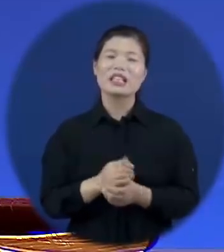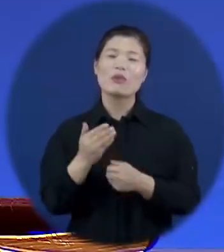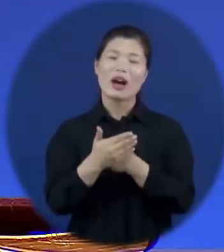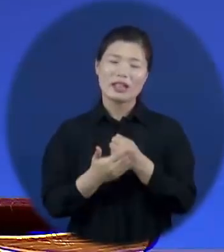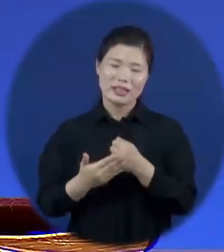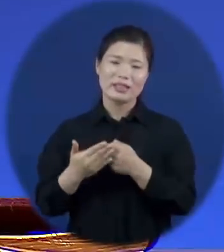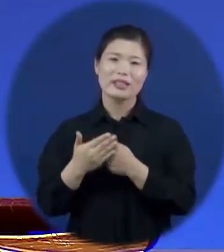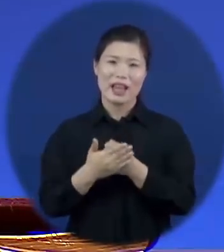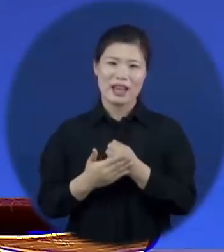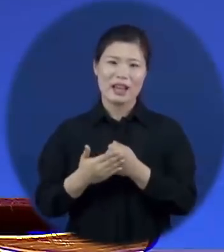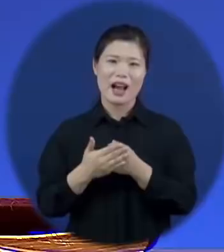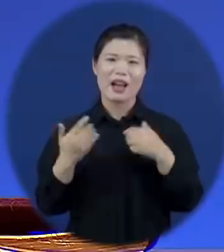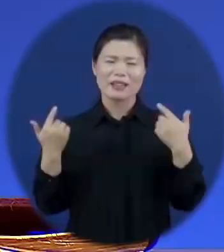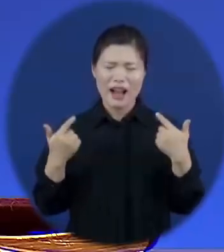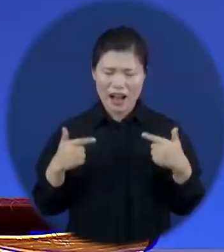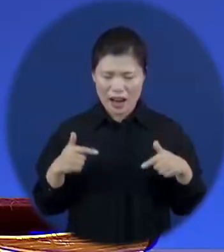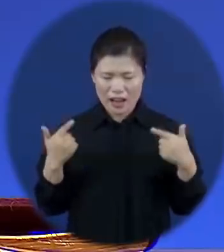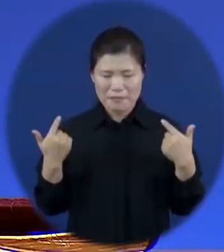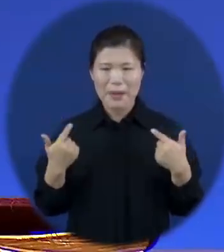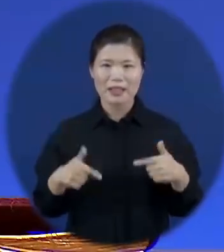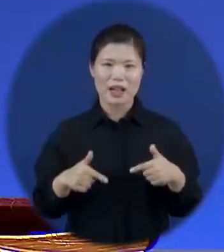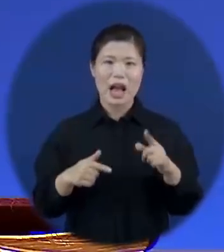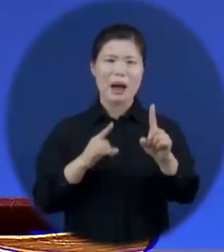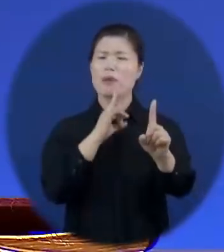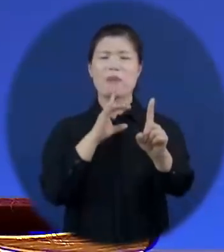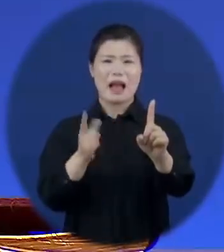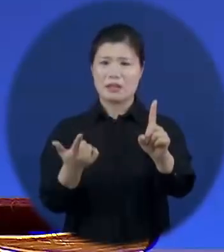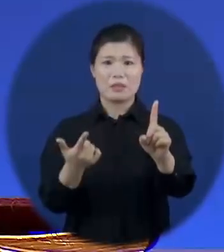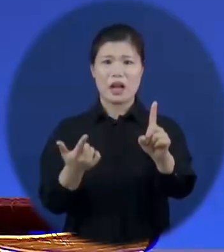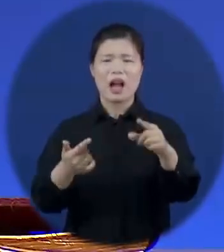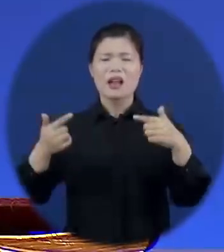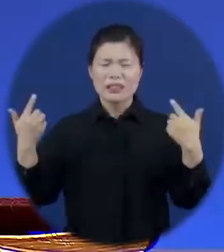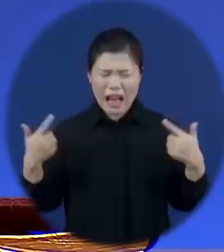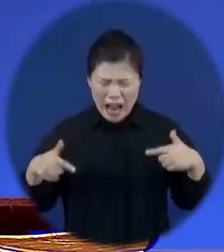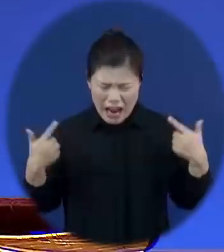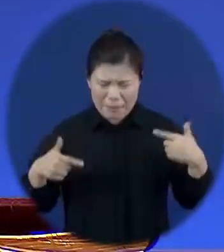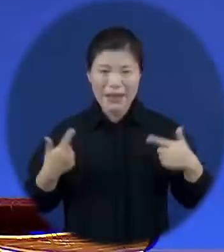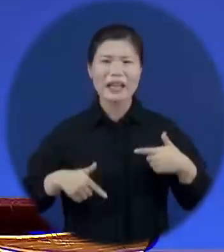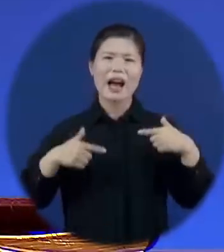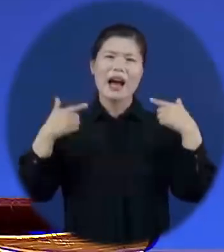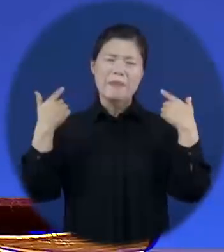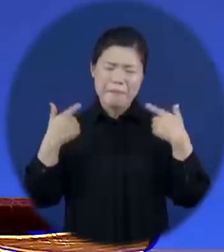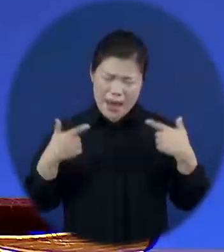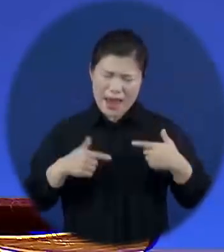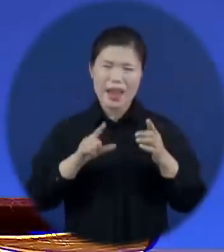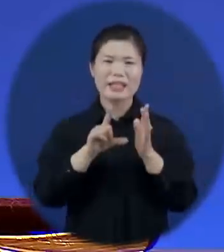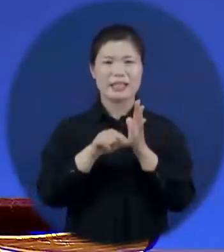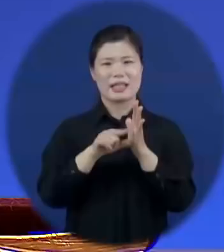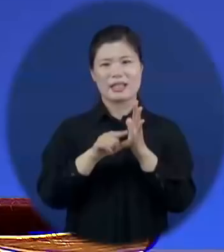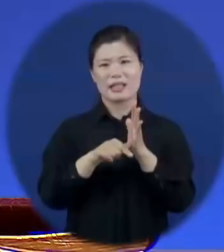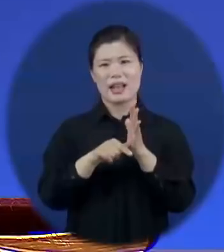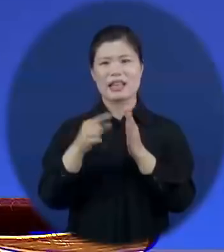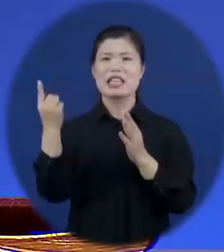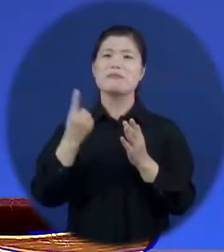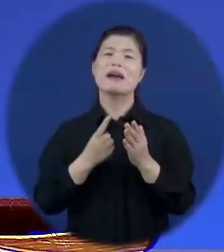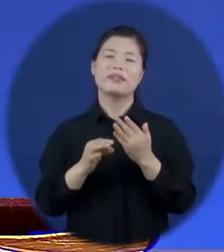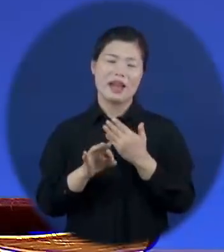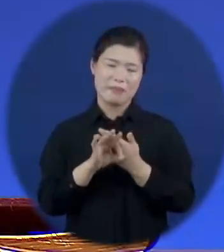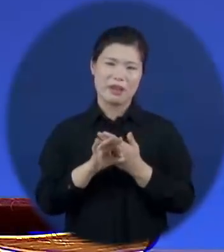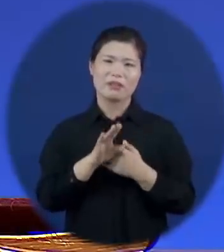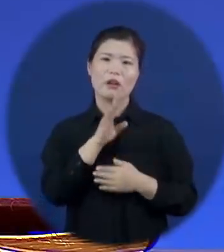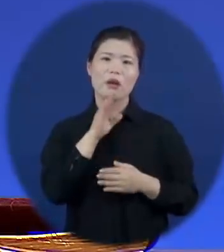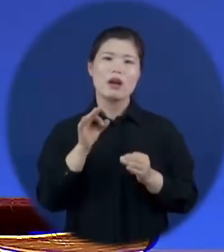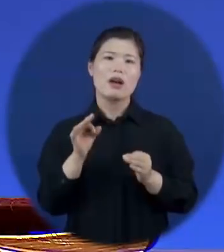그 은혜가 날마다, 한 번이 아니라 날마다 매 순간 임한다면